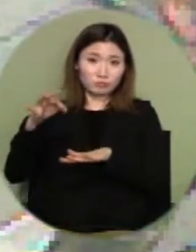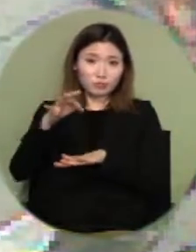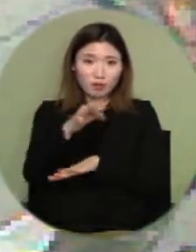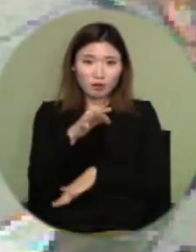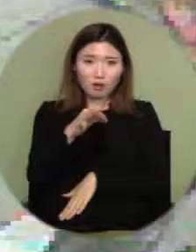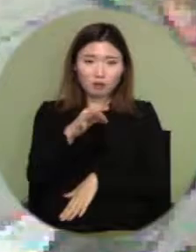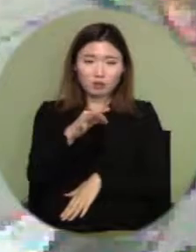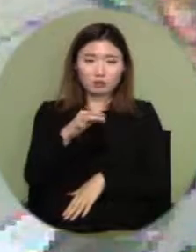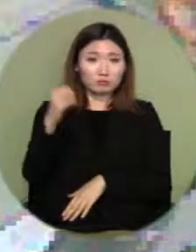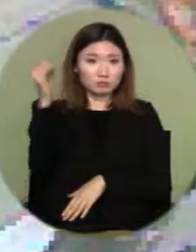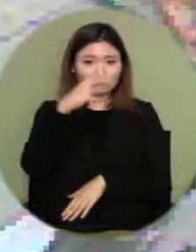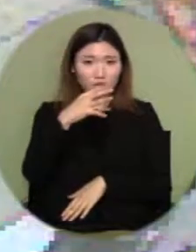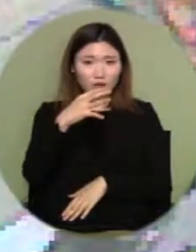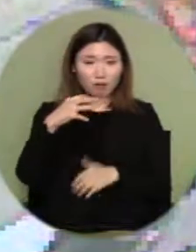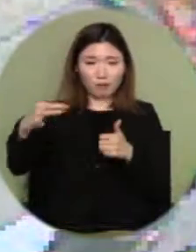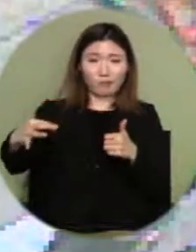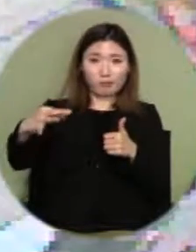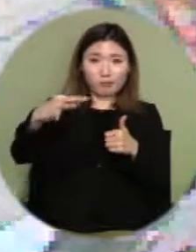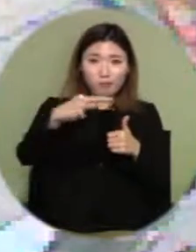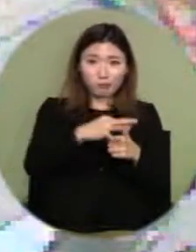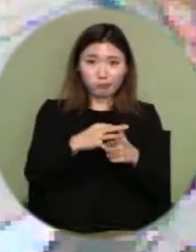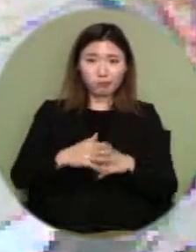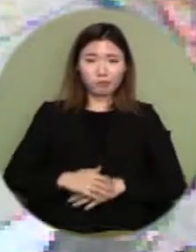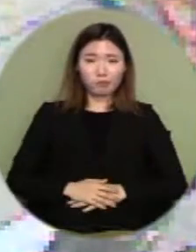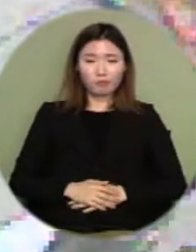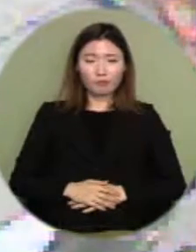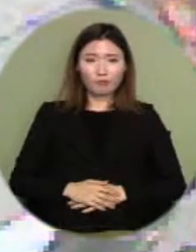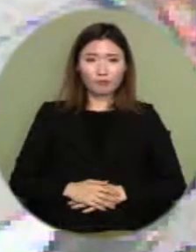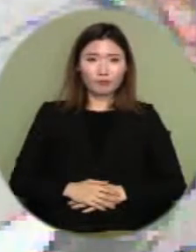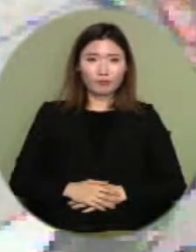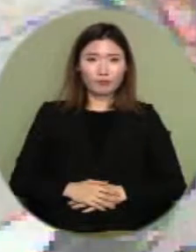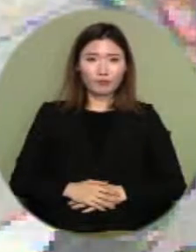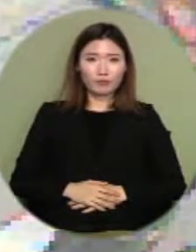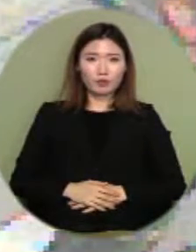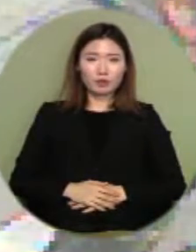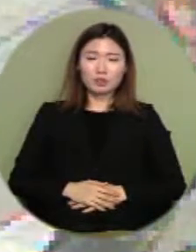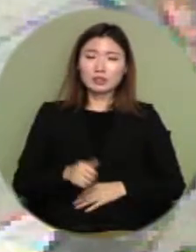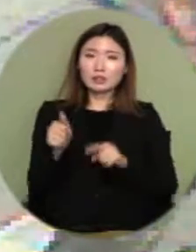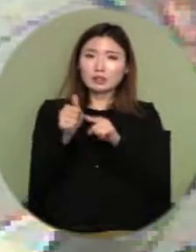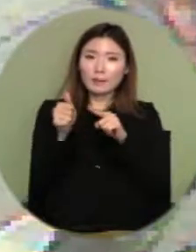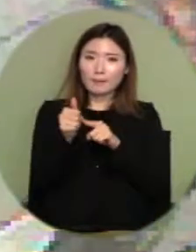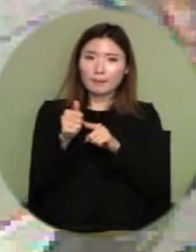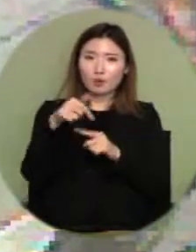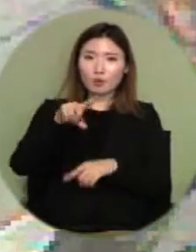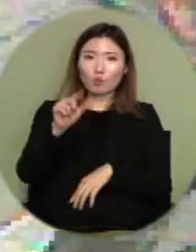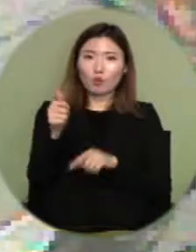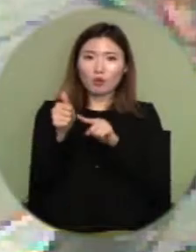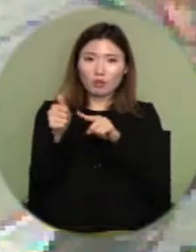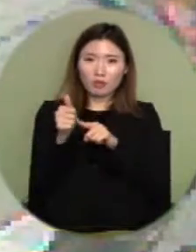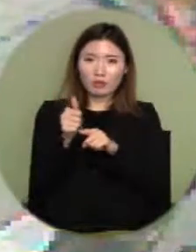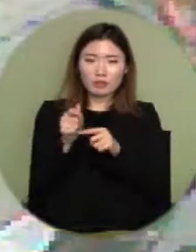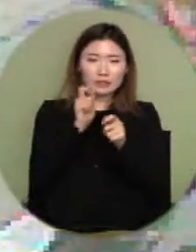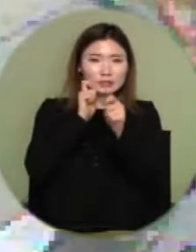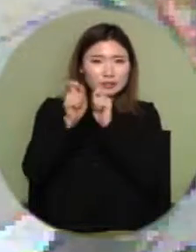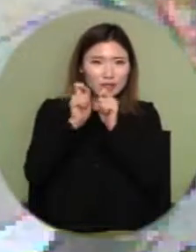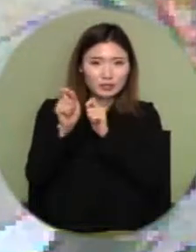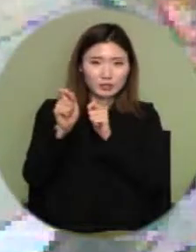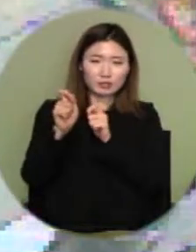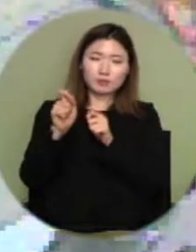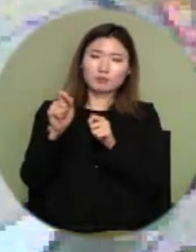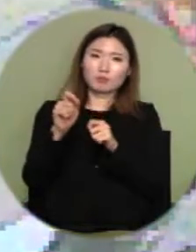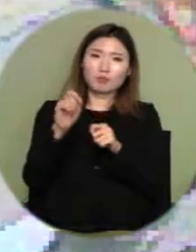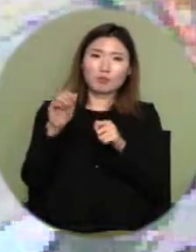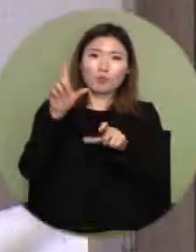뒤 저항 없이 남성에게 돈을 건넵니다. 30대 남성 권모 씨의 사기 현장에 담긴